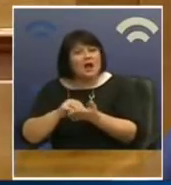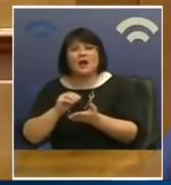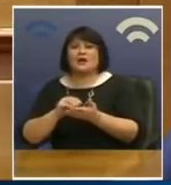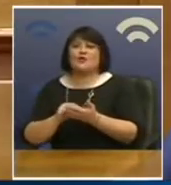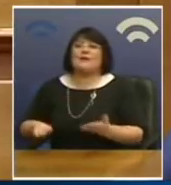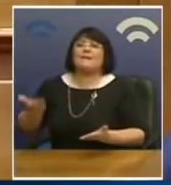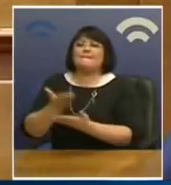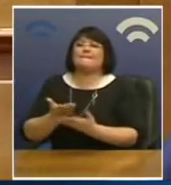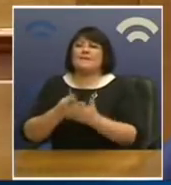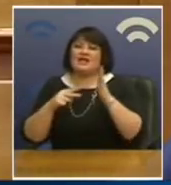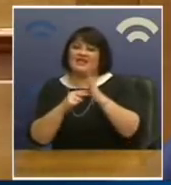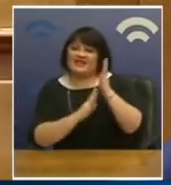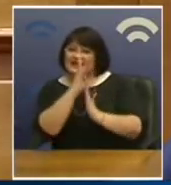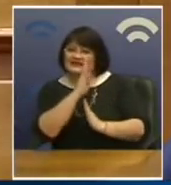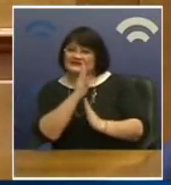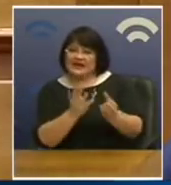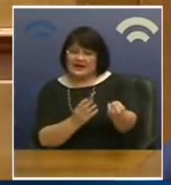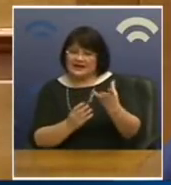το 2014 η Νέα Δημοκρατία.